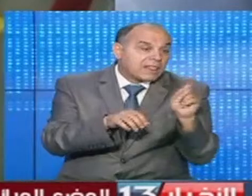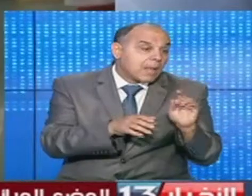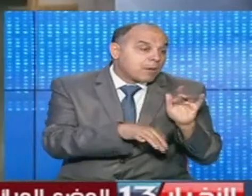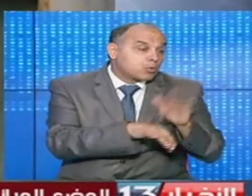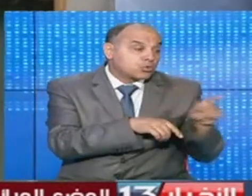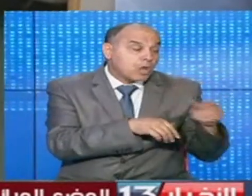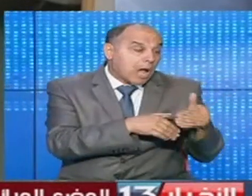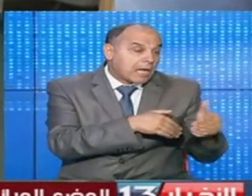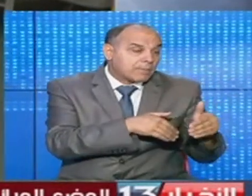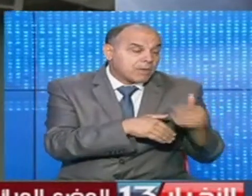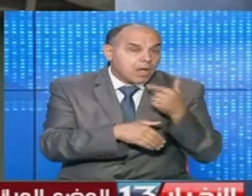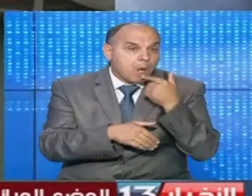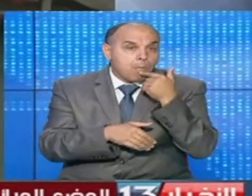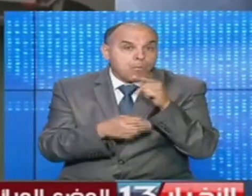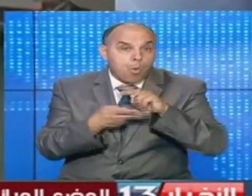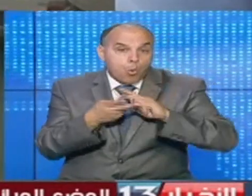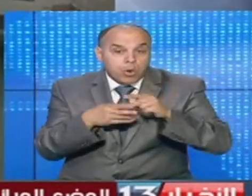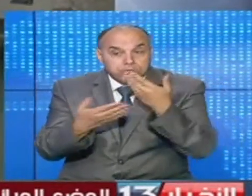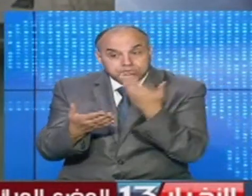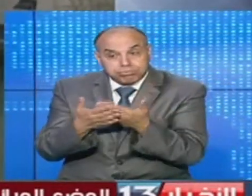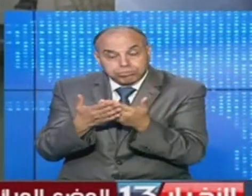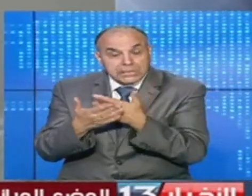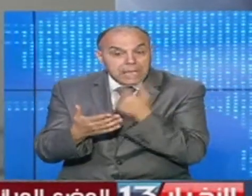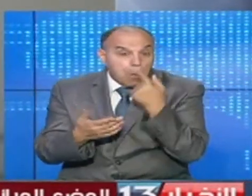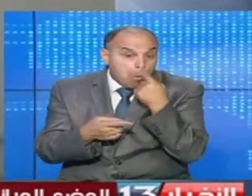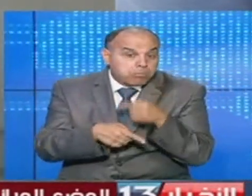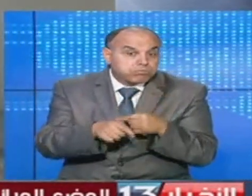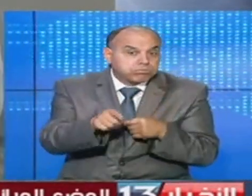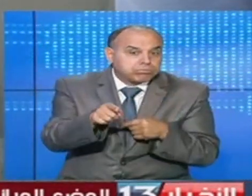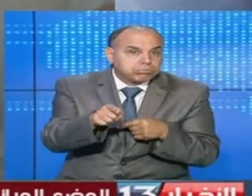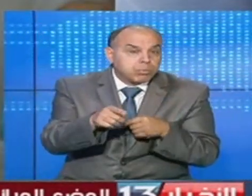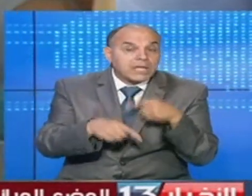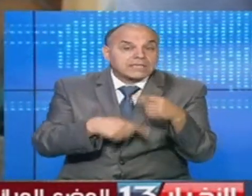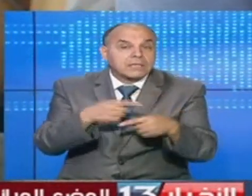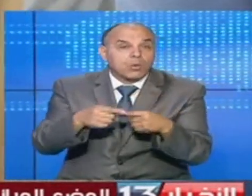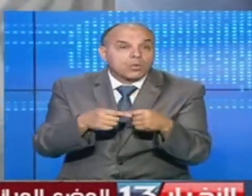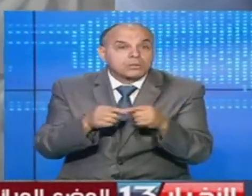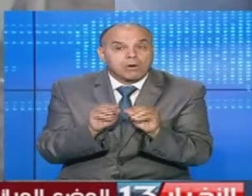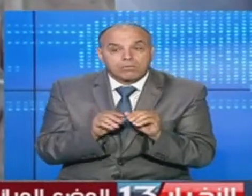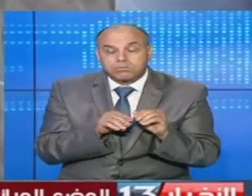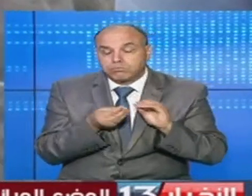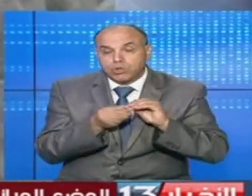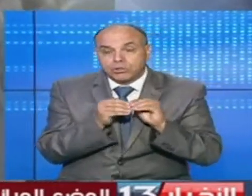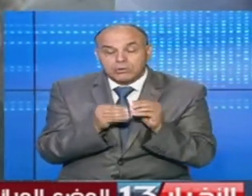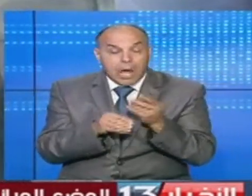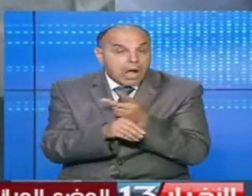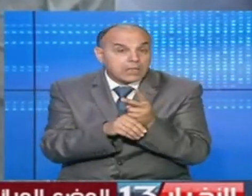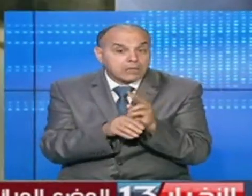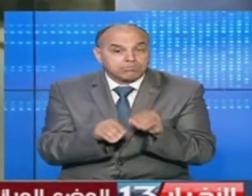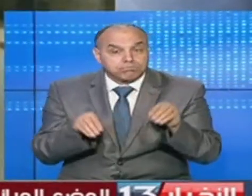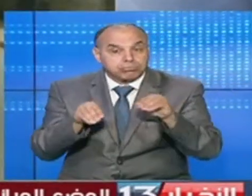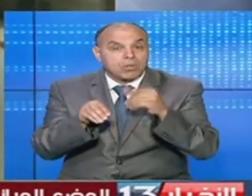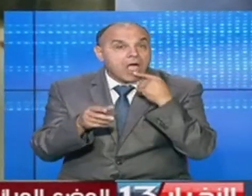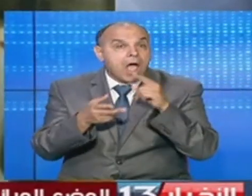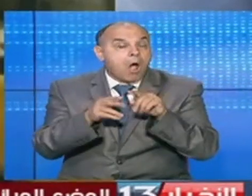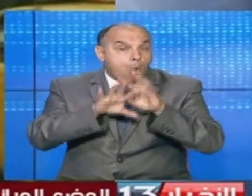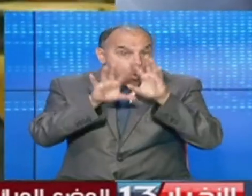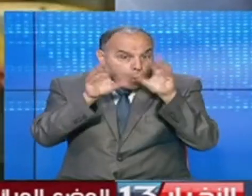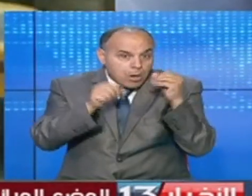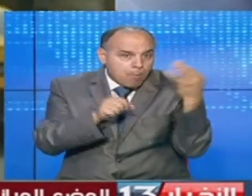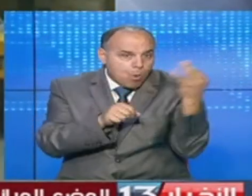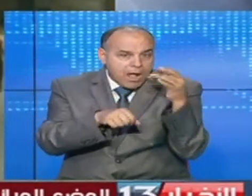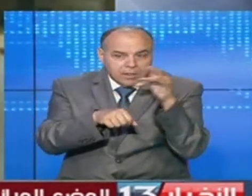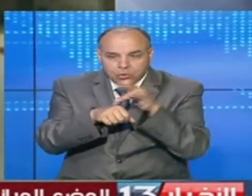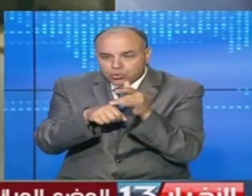التي تشير مختلف المؤشرات الصحيه الى تواصل تفاقم الوضع الخطير بعد ان بلغ معدل